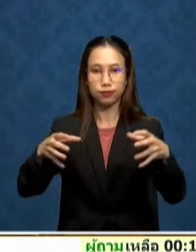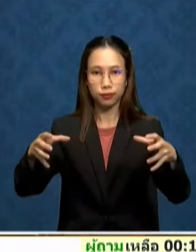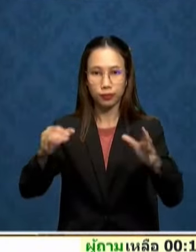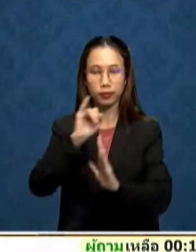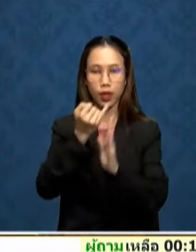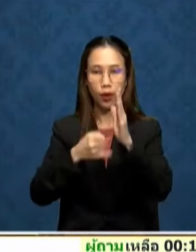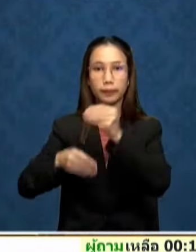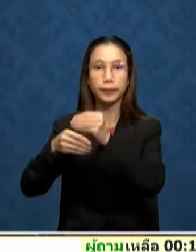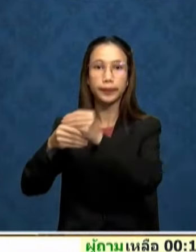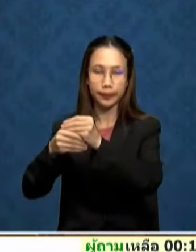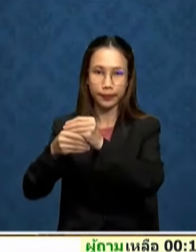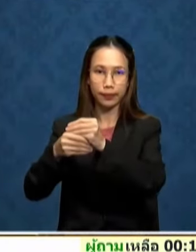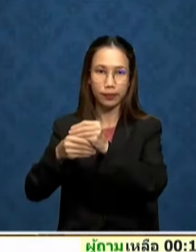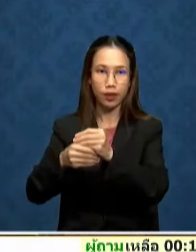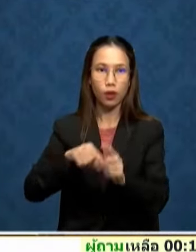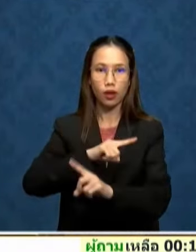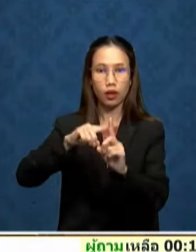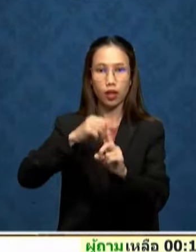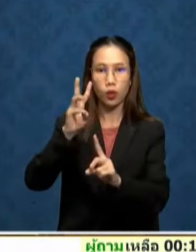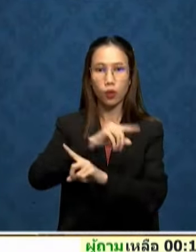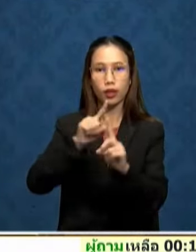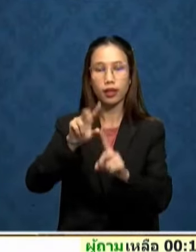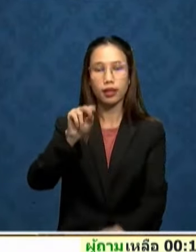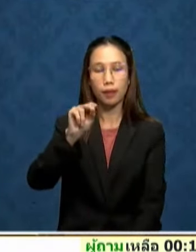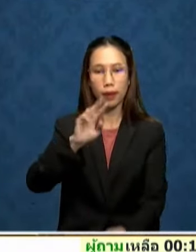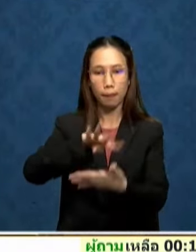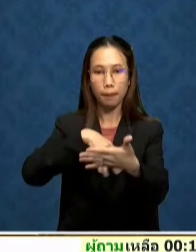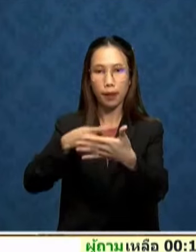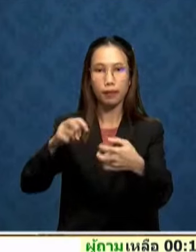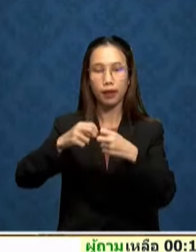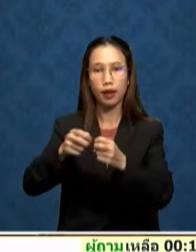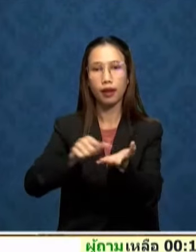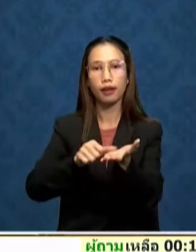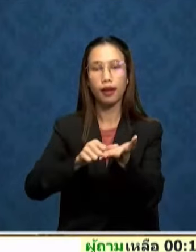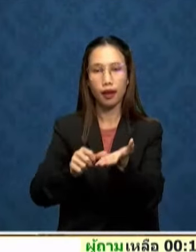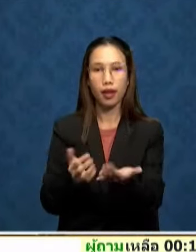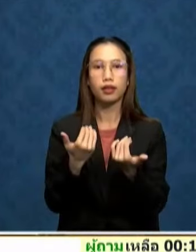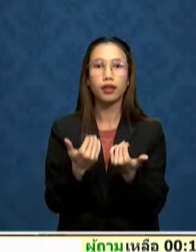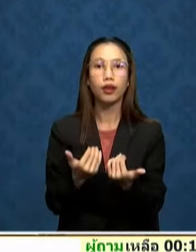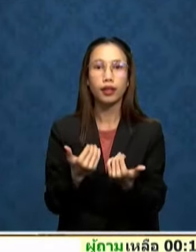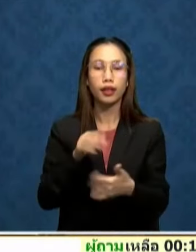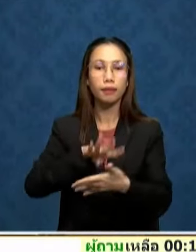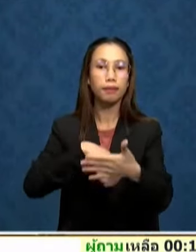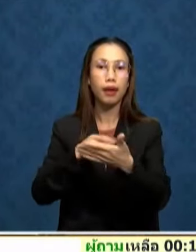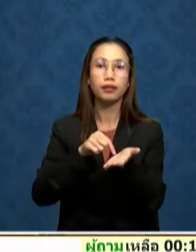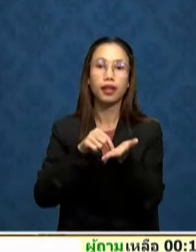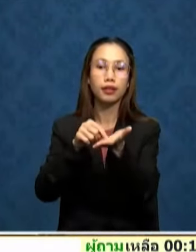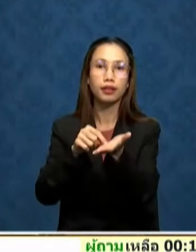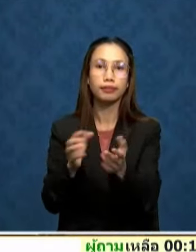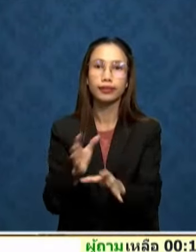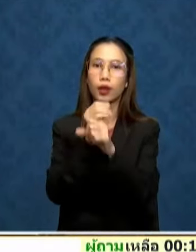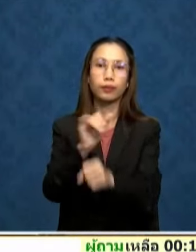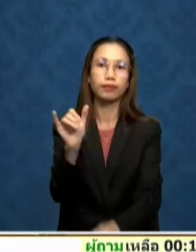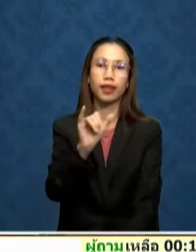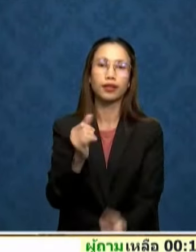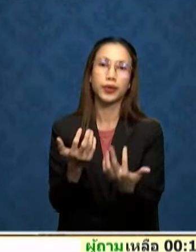ติมต่อเนื่อง30มิถุนายนเสนอแผนการแก้ไขณวันนี้แผนที่เสนอยังรอสรุป